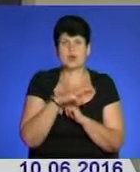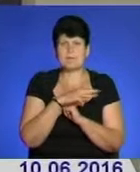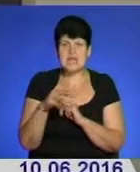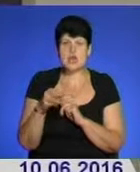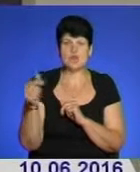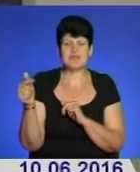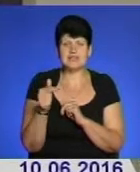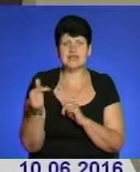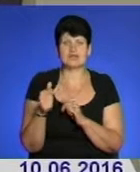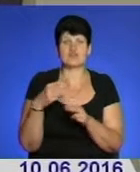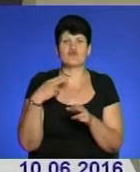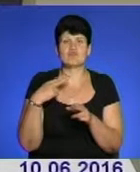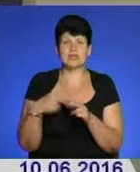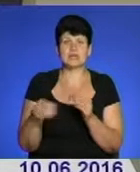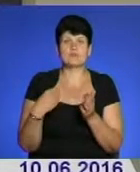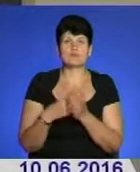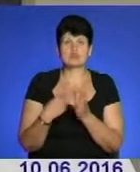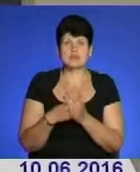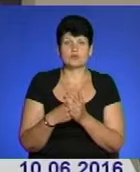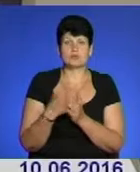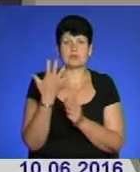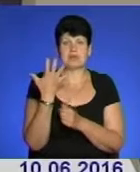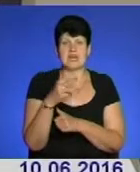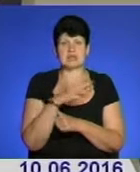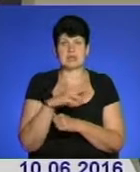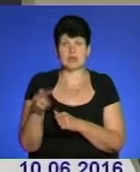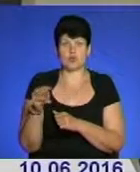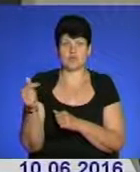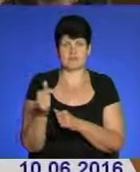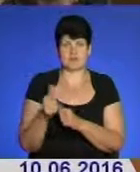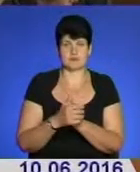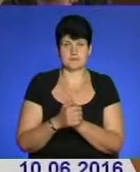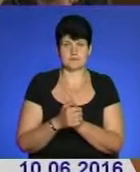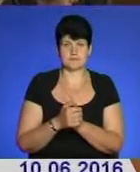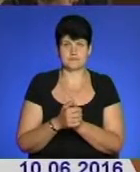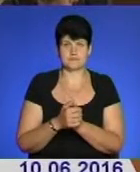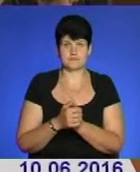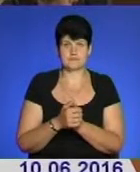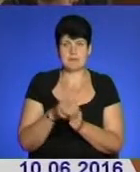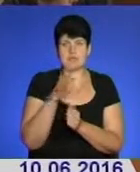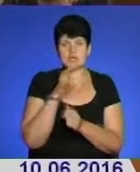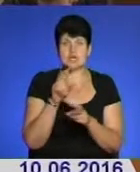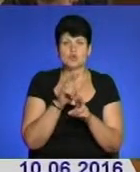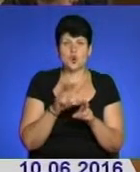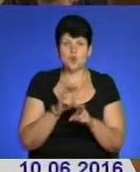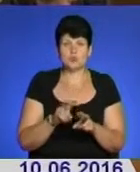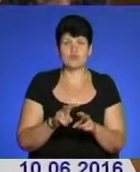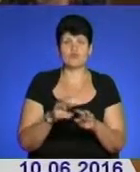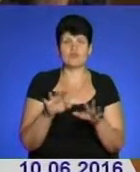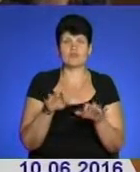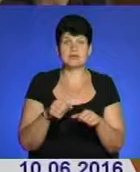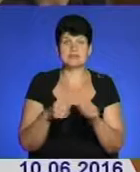гривень. Втрати бюджету перевищують 5 мільйонів гривень. Під час обшуків у злочинців